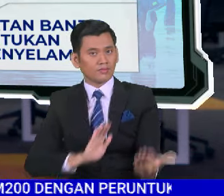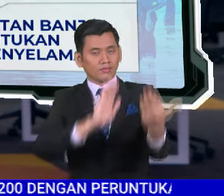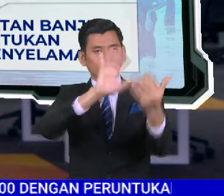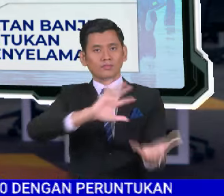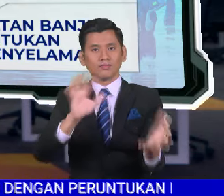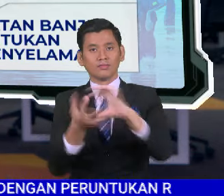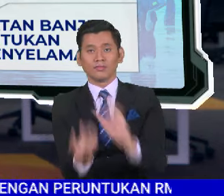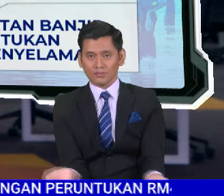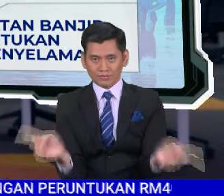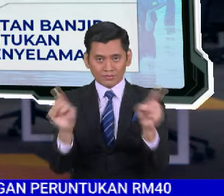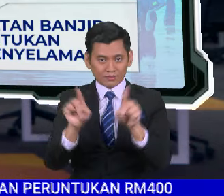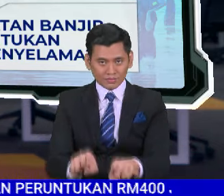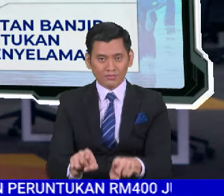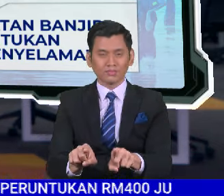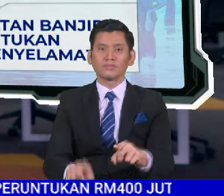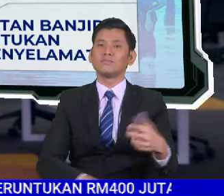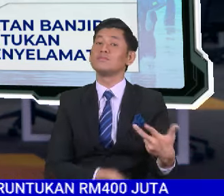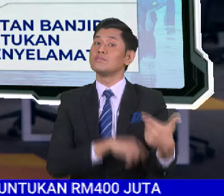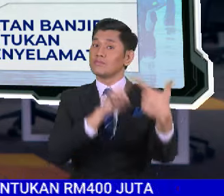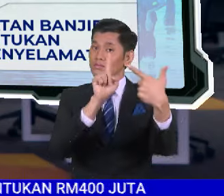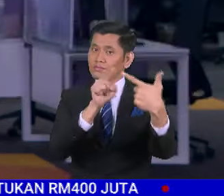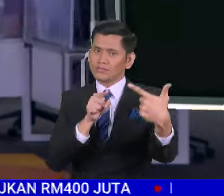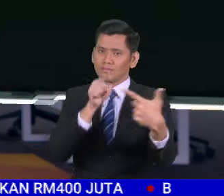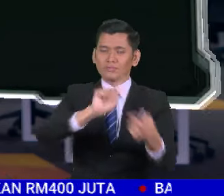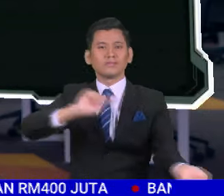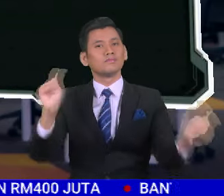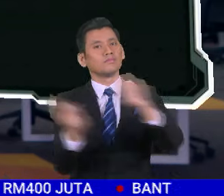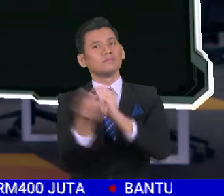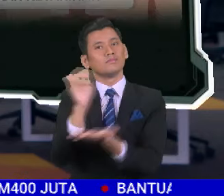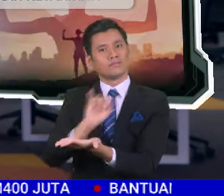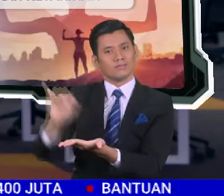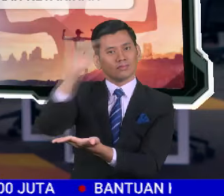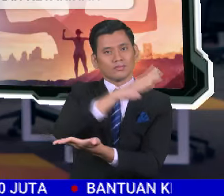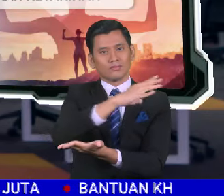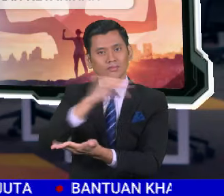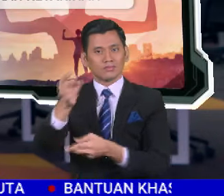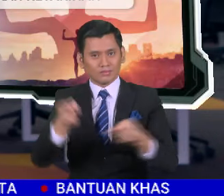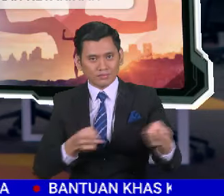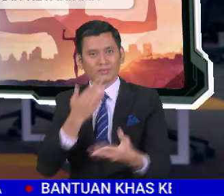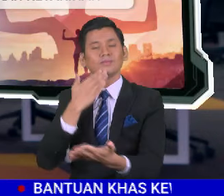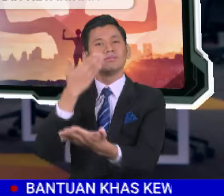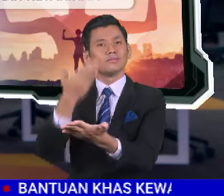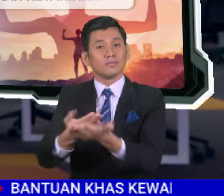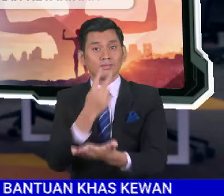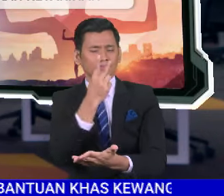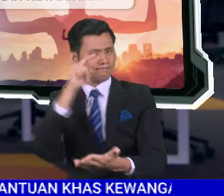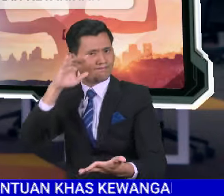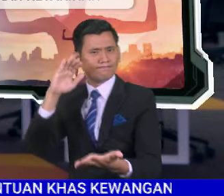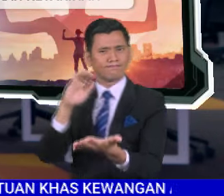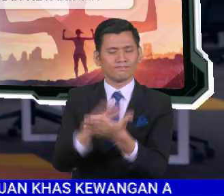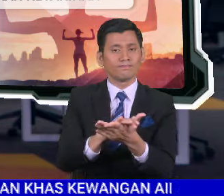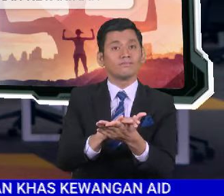bencana alam baik seterusnya tekad kedua reformasi institusi dan tata kelola baik untuk pulihkan keyakinan